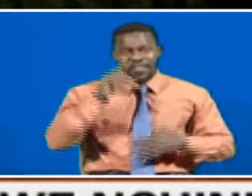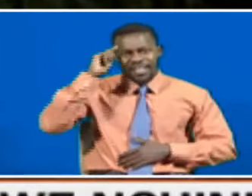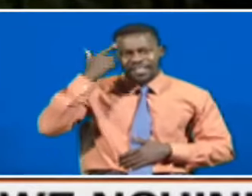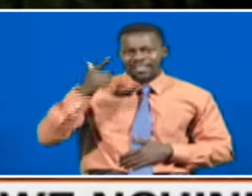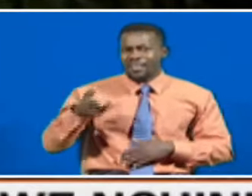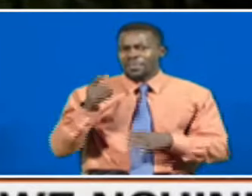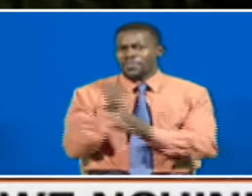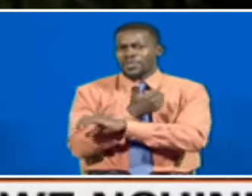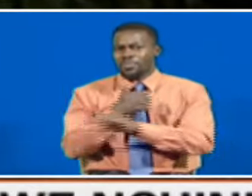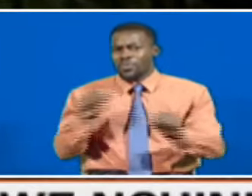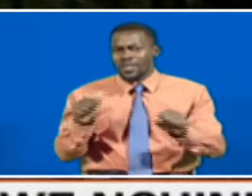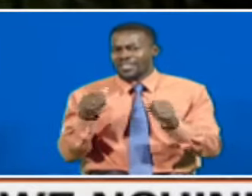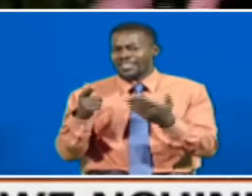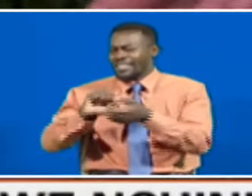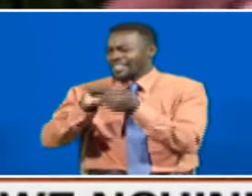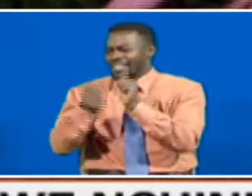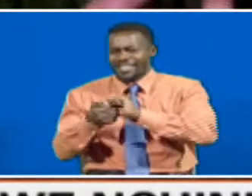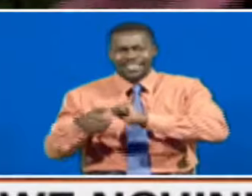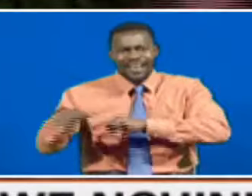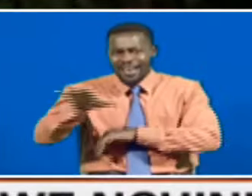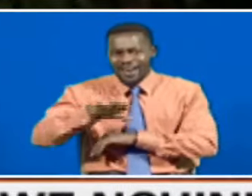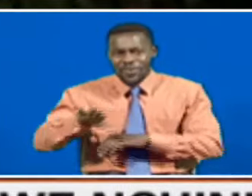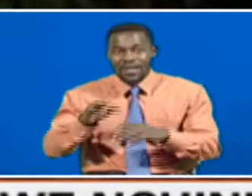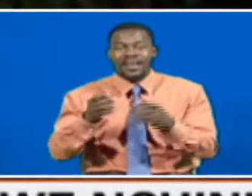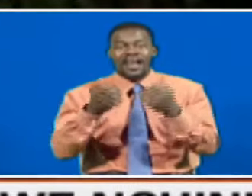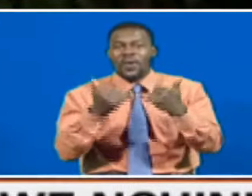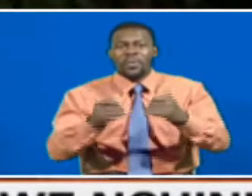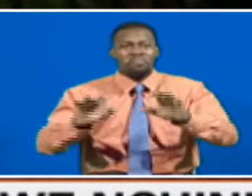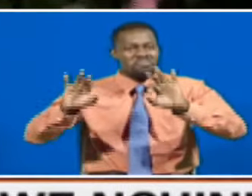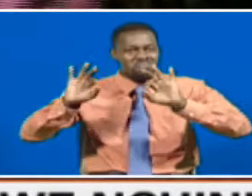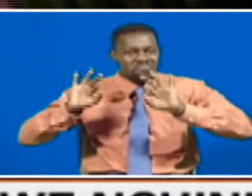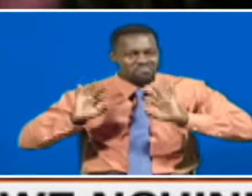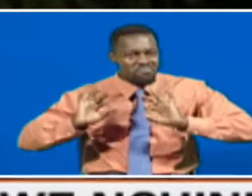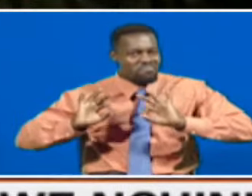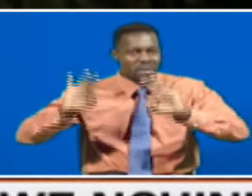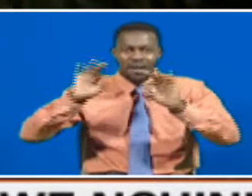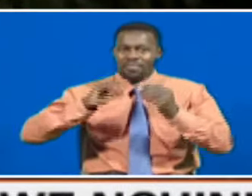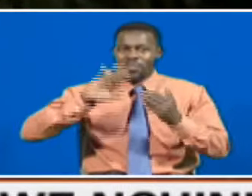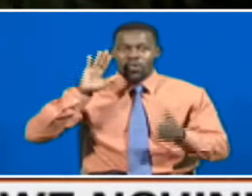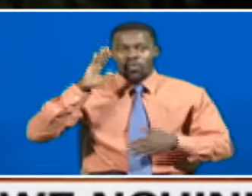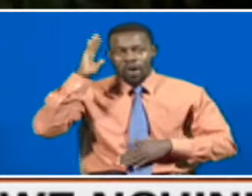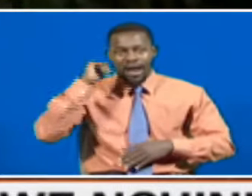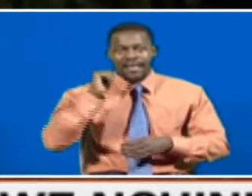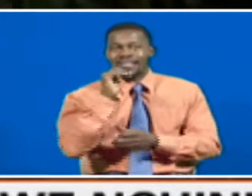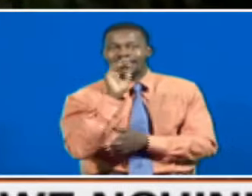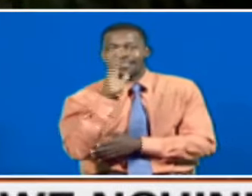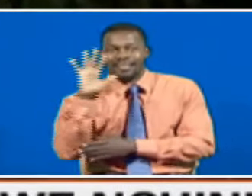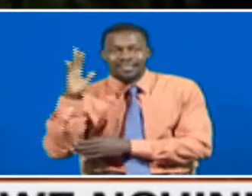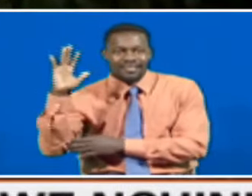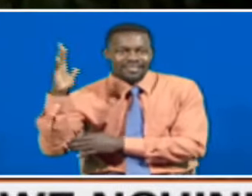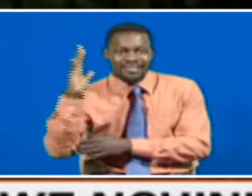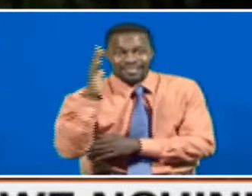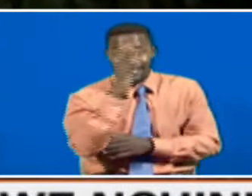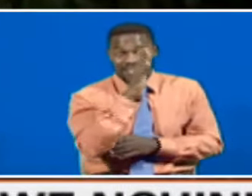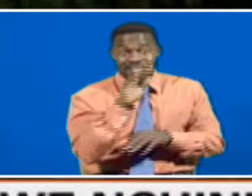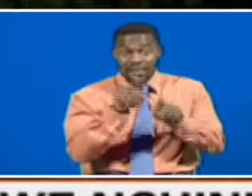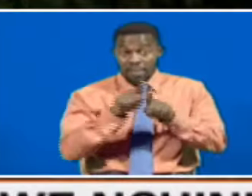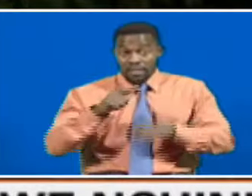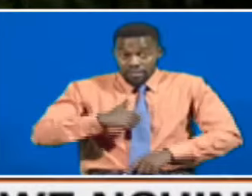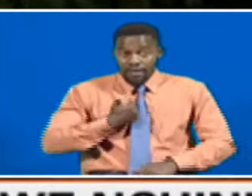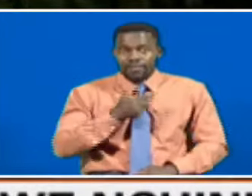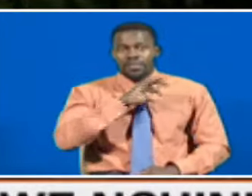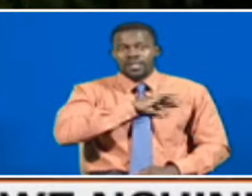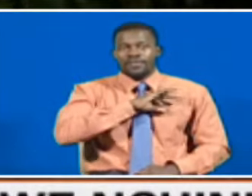ukabadilisha huko Ukambani. Kwa hivyo kwa upandaji miti kumebadilisha mazingira hapa, na mimi ni mmoja wa beneficiaries